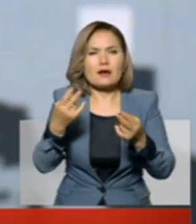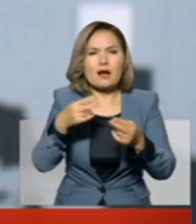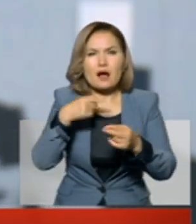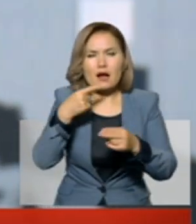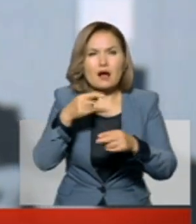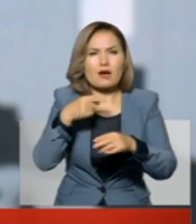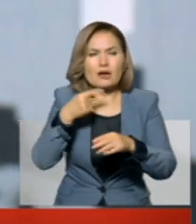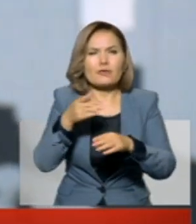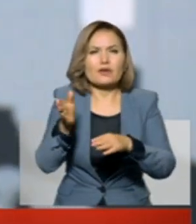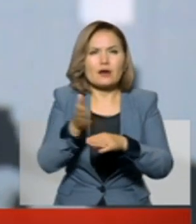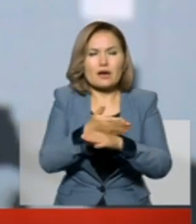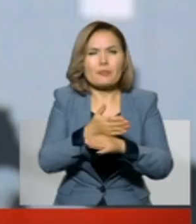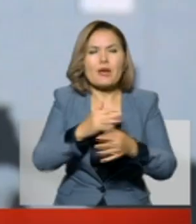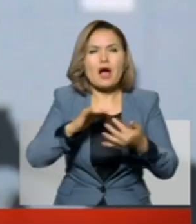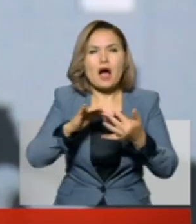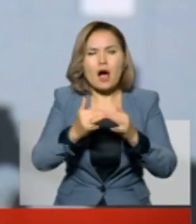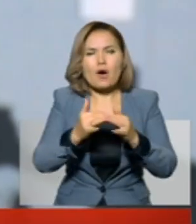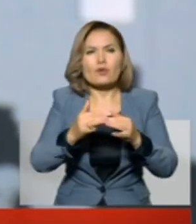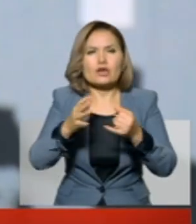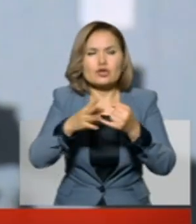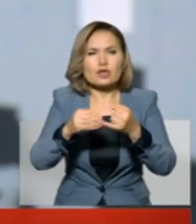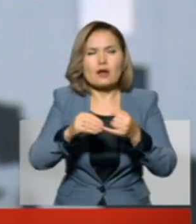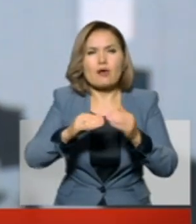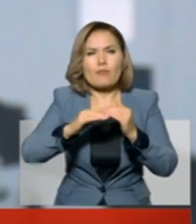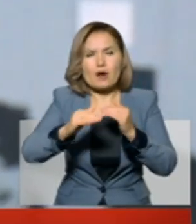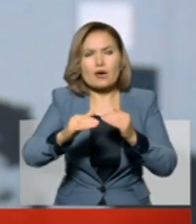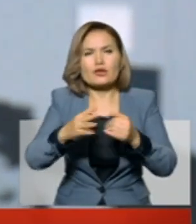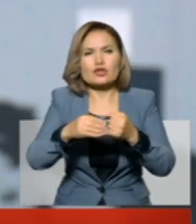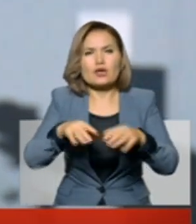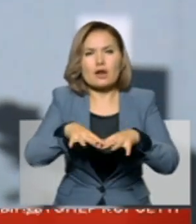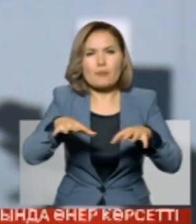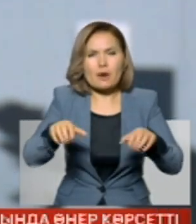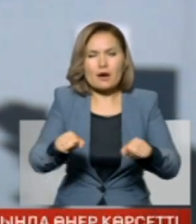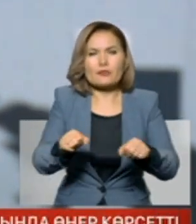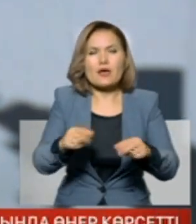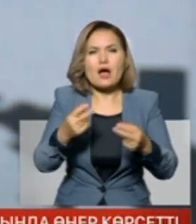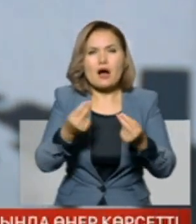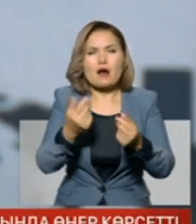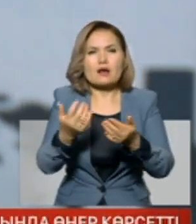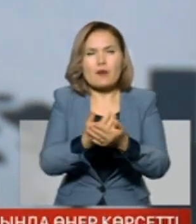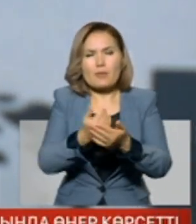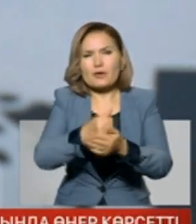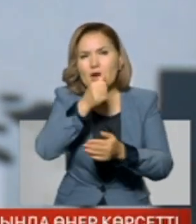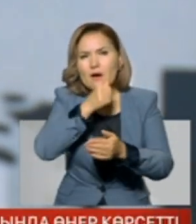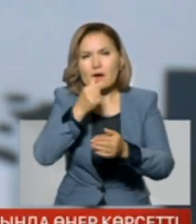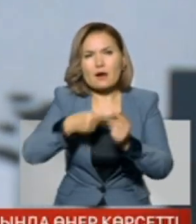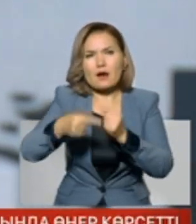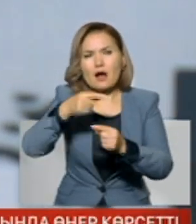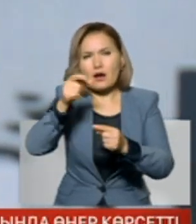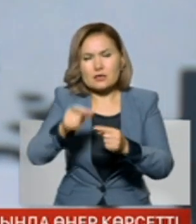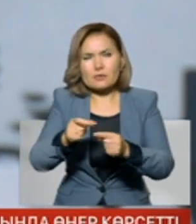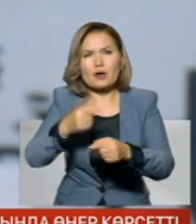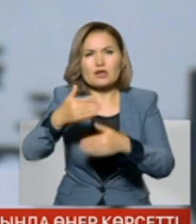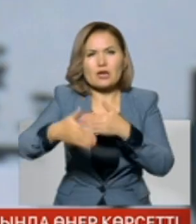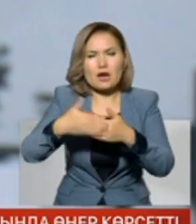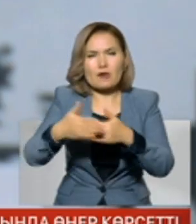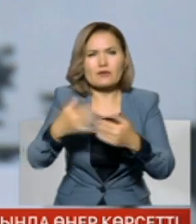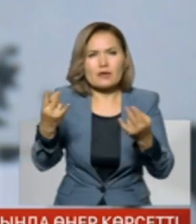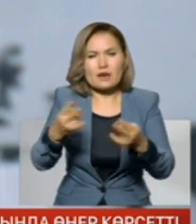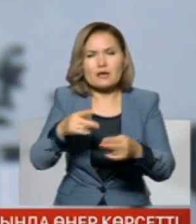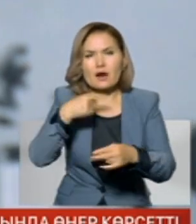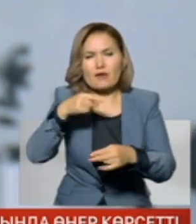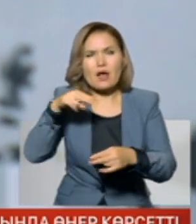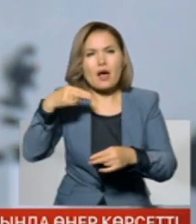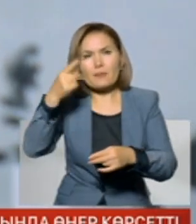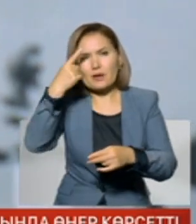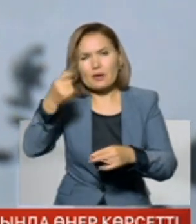елді мекендердің аумағынан гектар-гектар жерді меншіктеп, пайдаға кенеліп отырған кәсіпкерлерді сынға алған еді. Ал